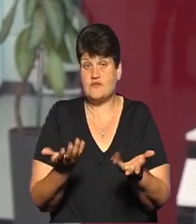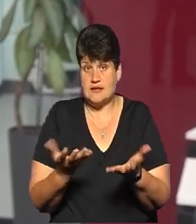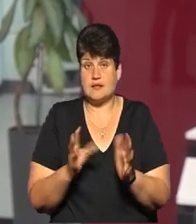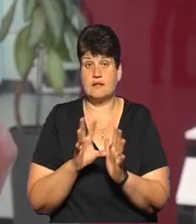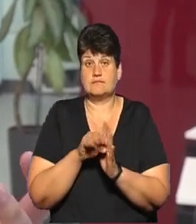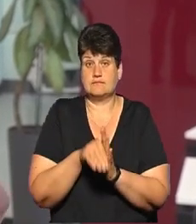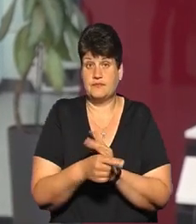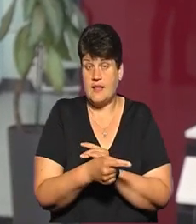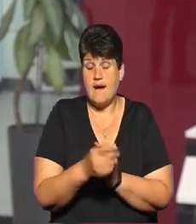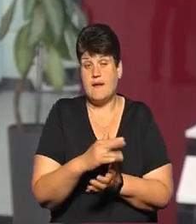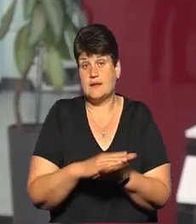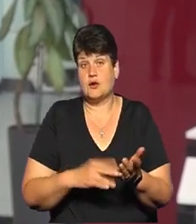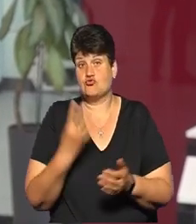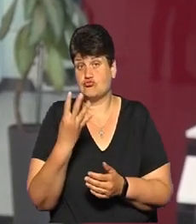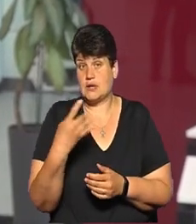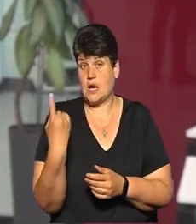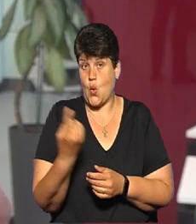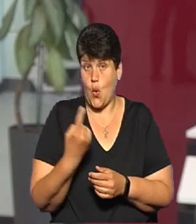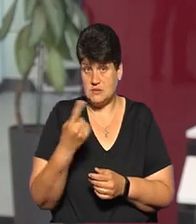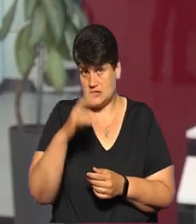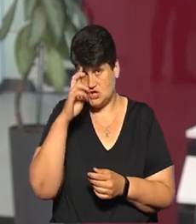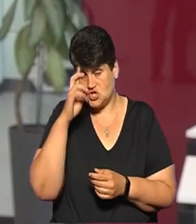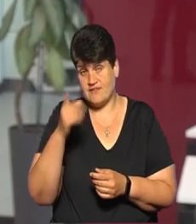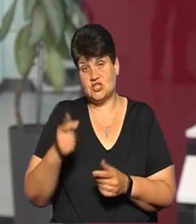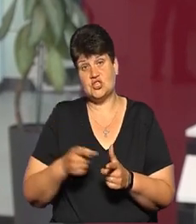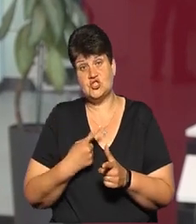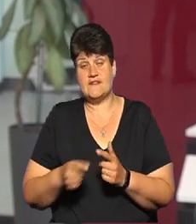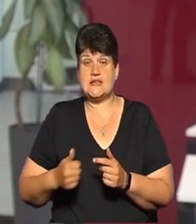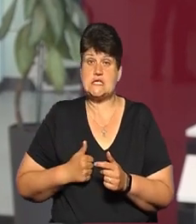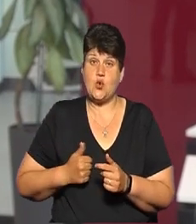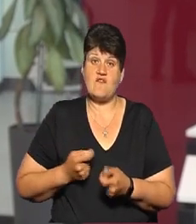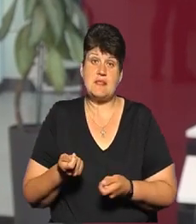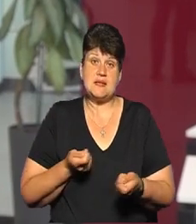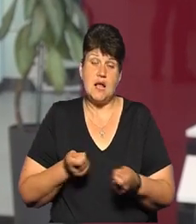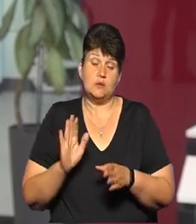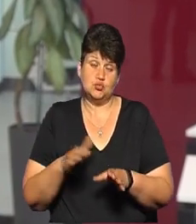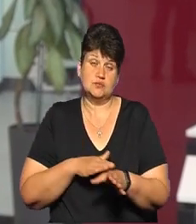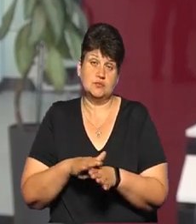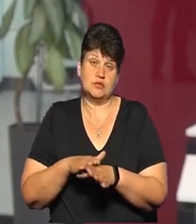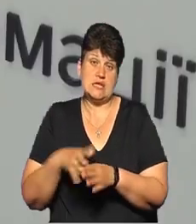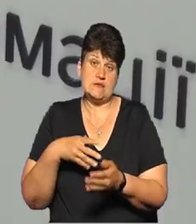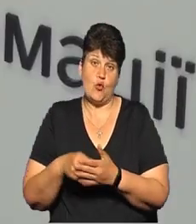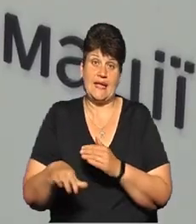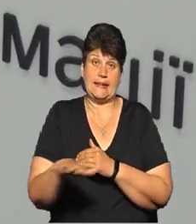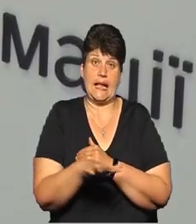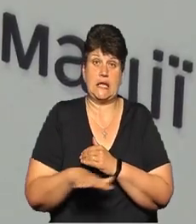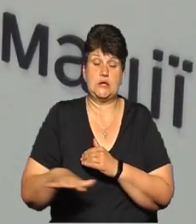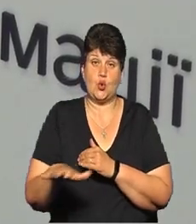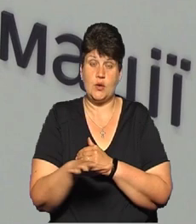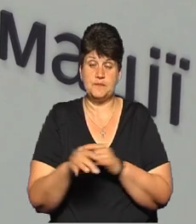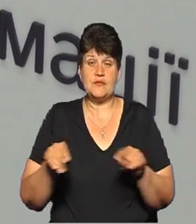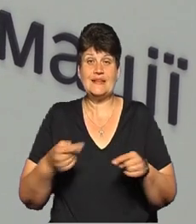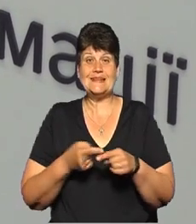А далі чотири області, чотири обласні державні чи військові адміністрації будуть це реалізовувати на своїх територіях. Створити такий